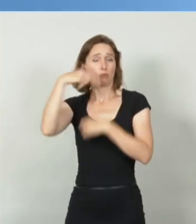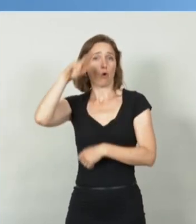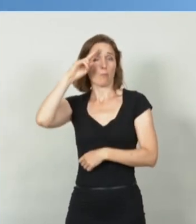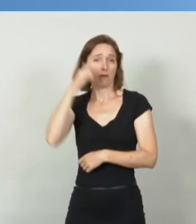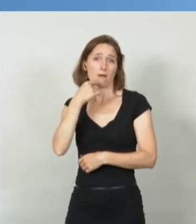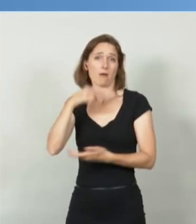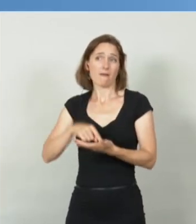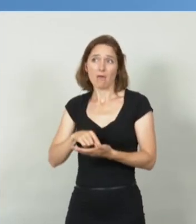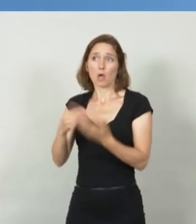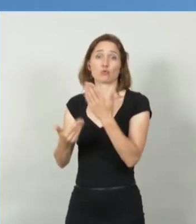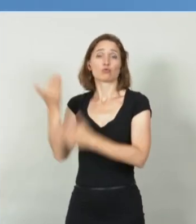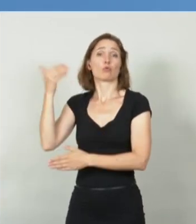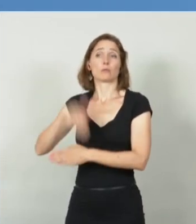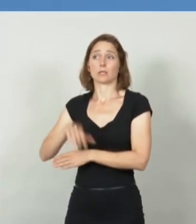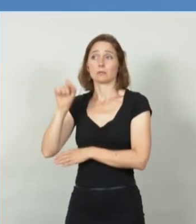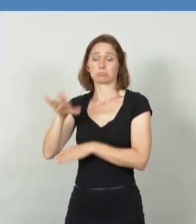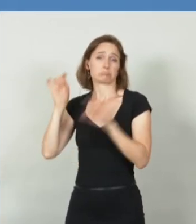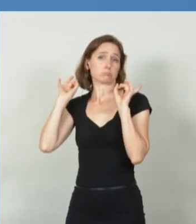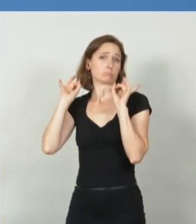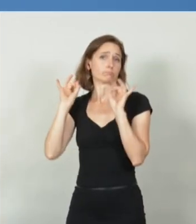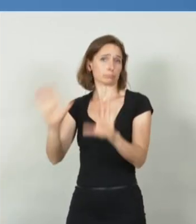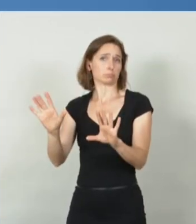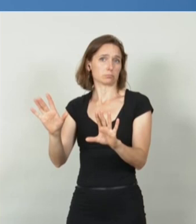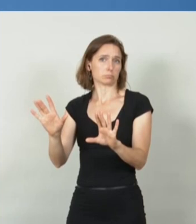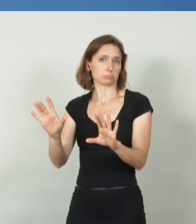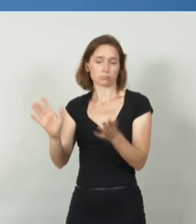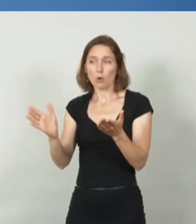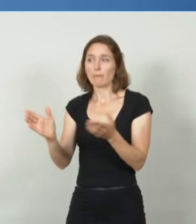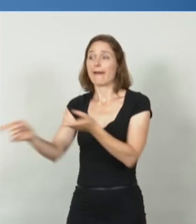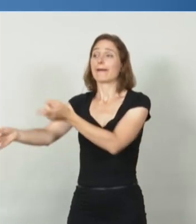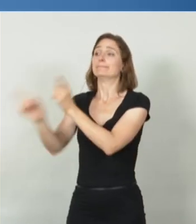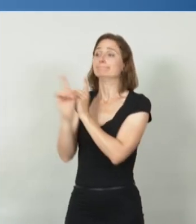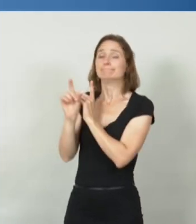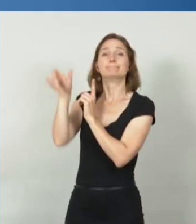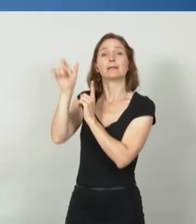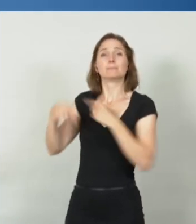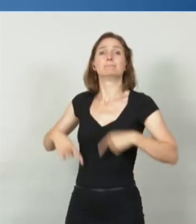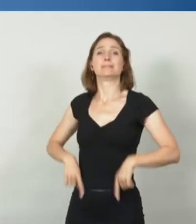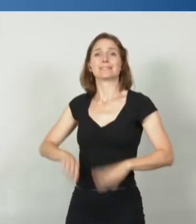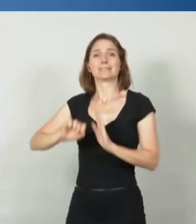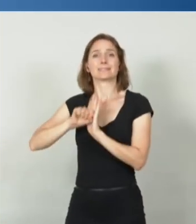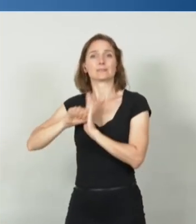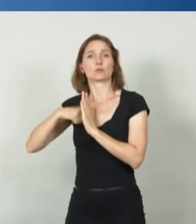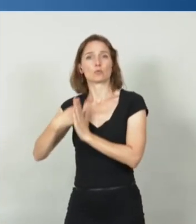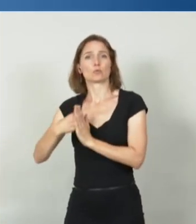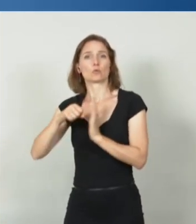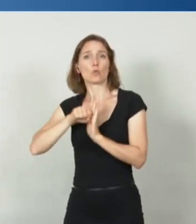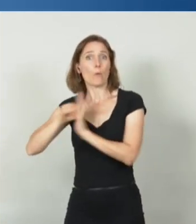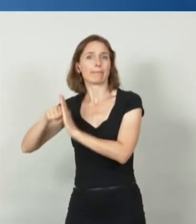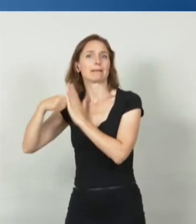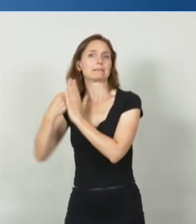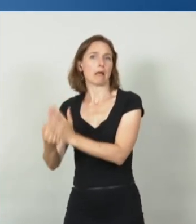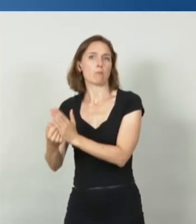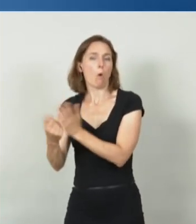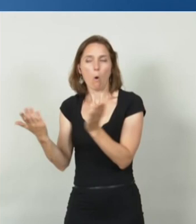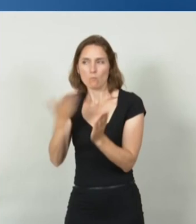un ministre d'extrême droite et je le redis je l'ai eu l'occasion de le dire dans la presse également non seulement